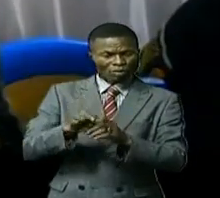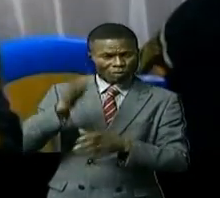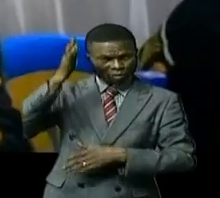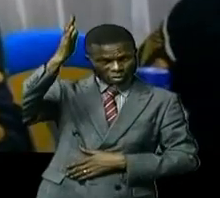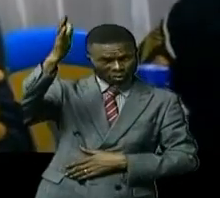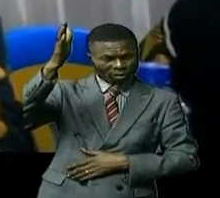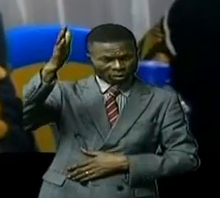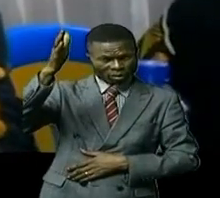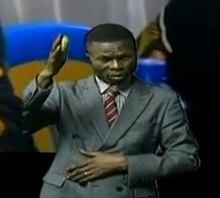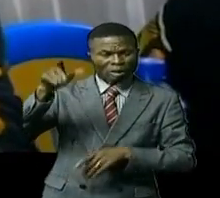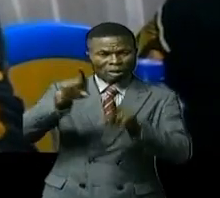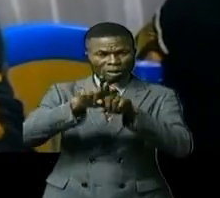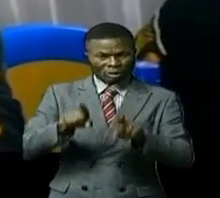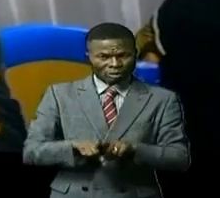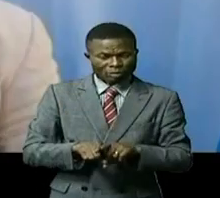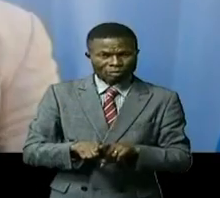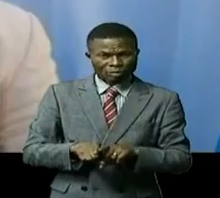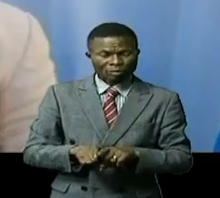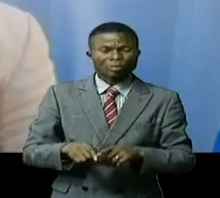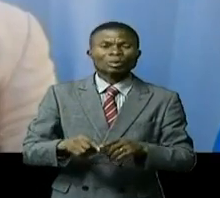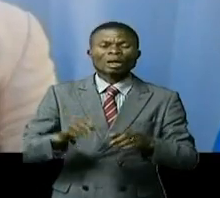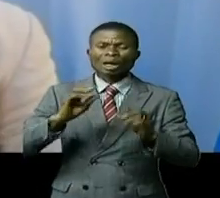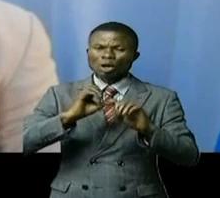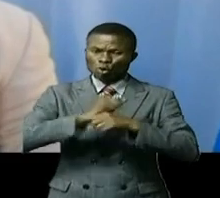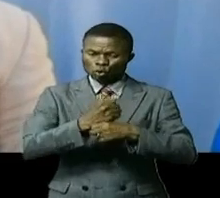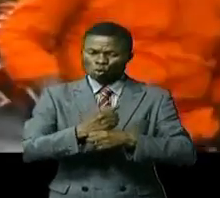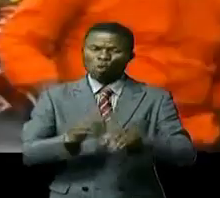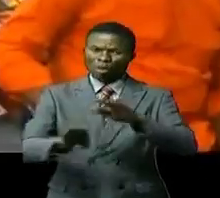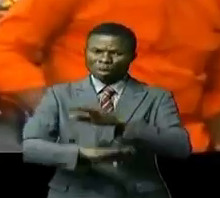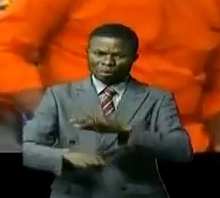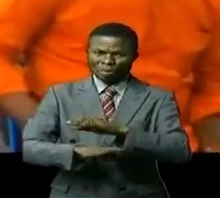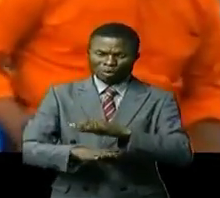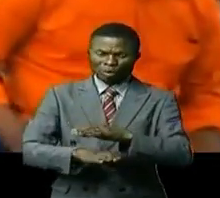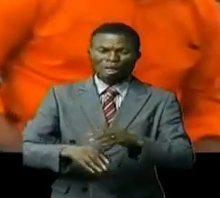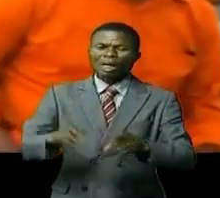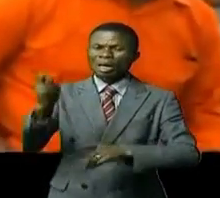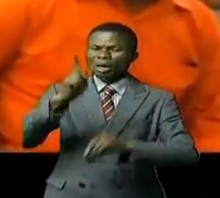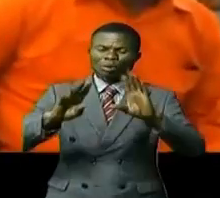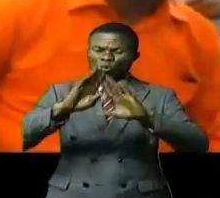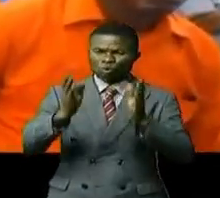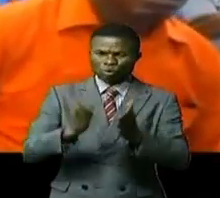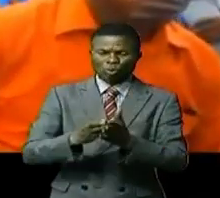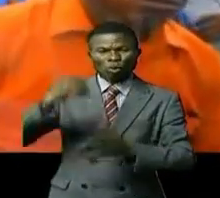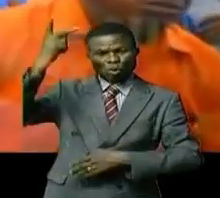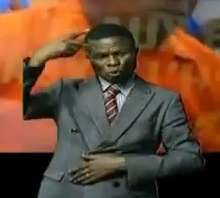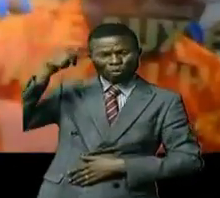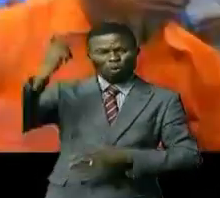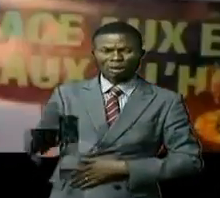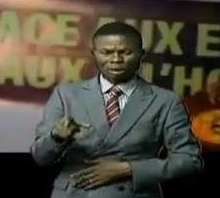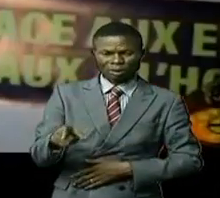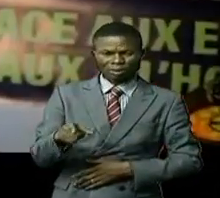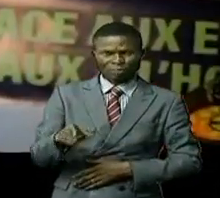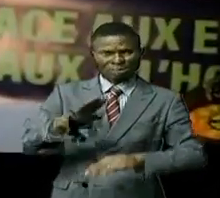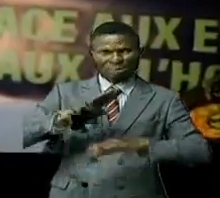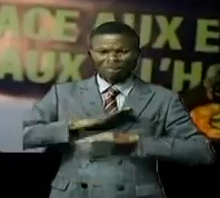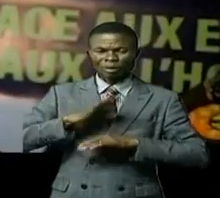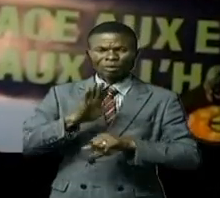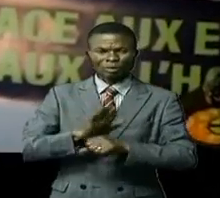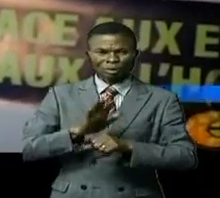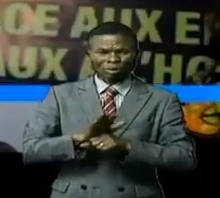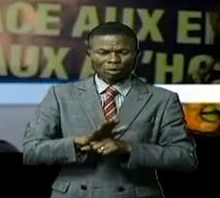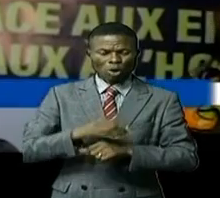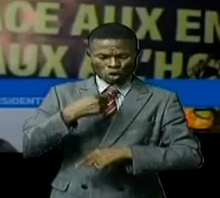l'heure, y compris les notions de base apprises aux militantes et militants. Nous disons satisfaits pour ces